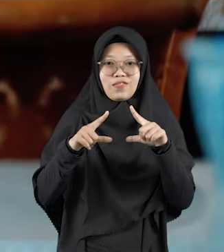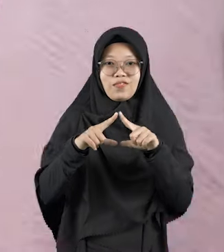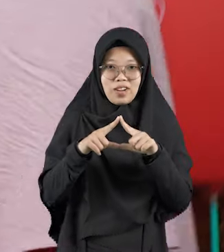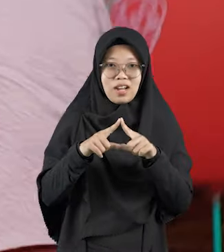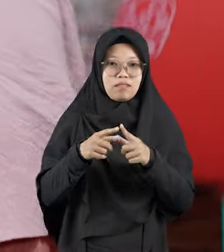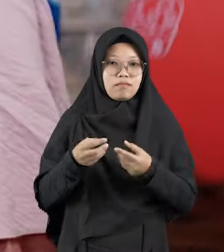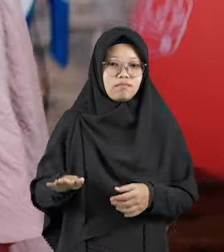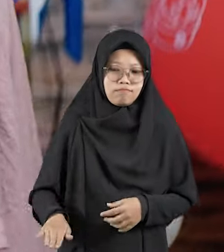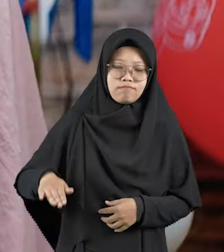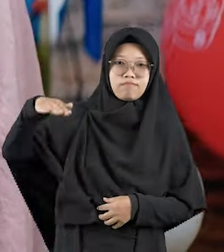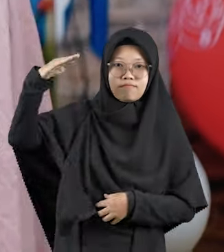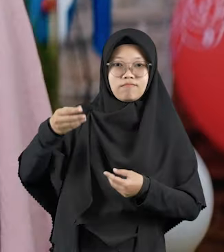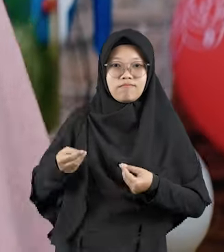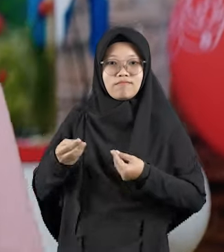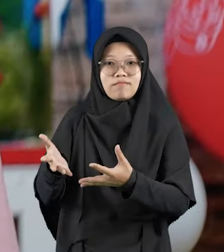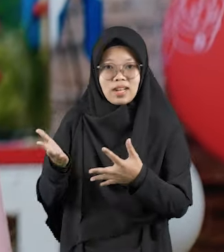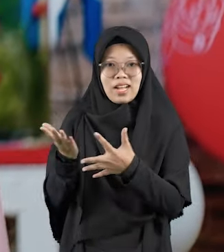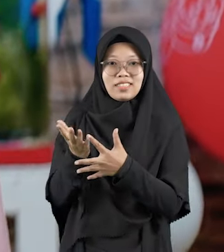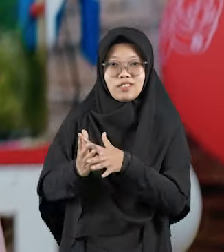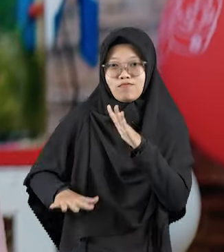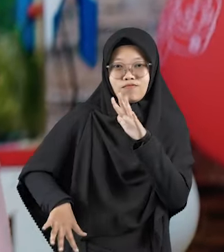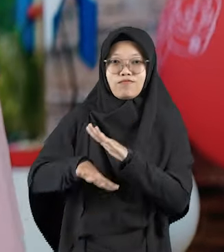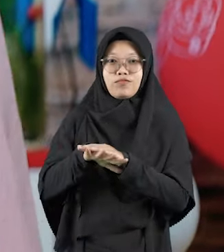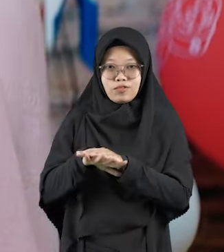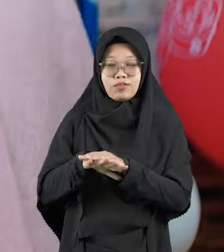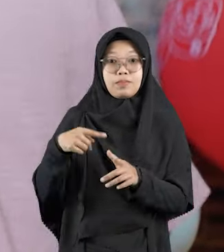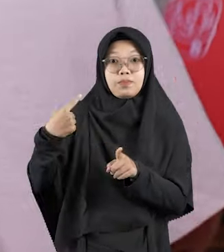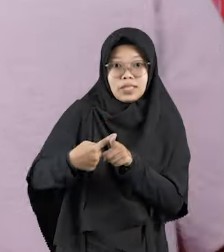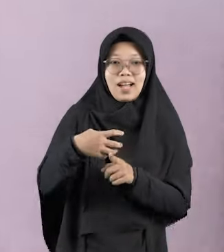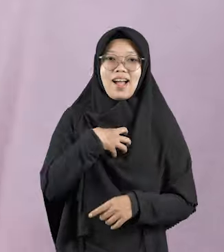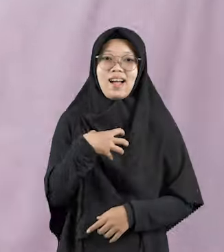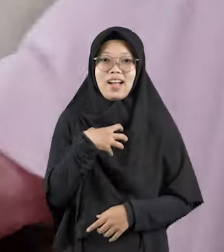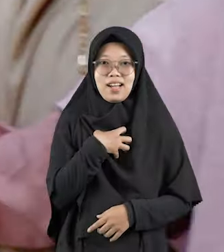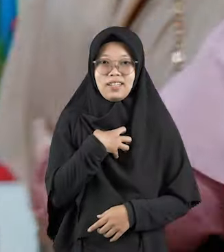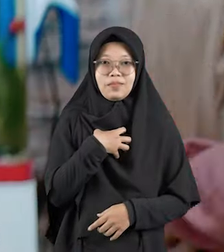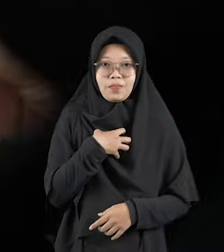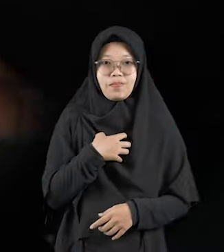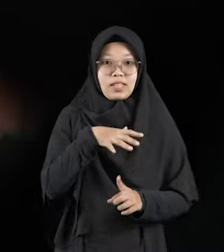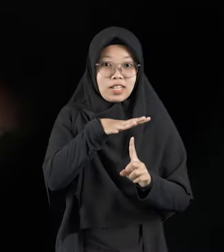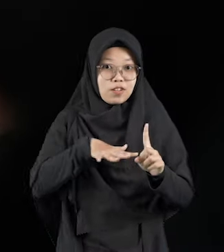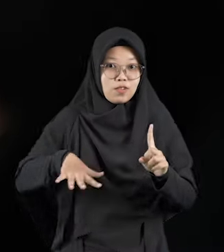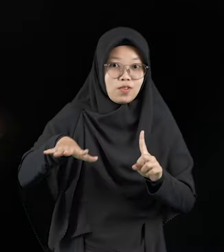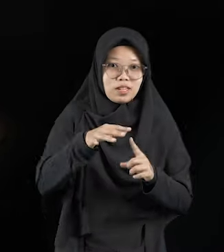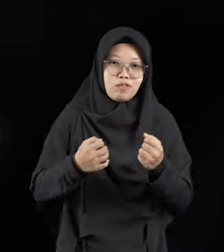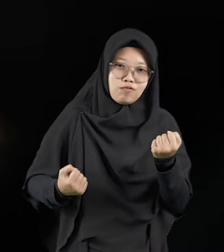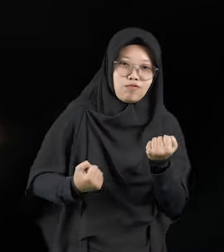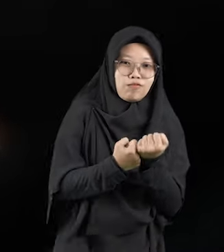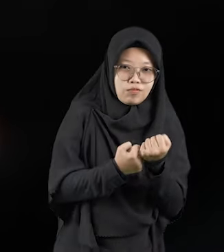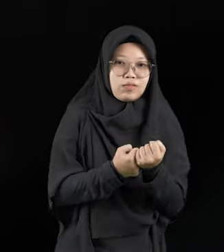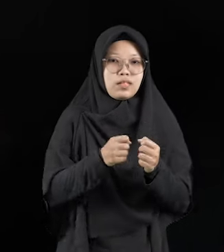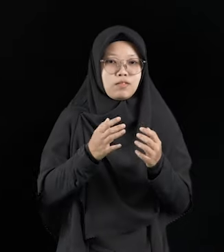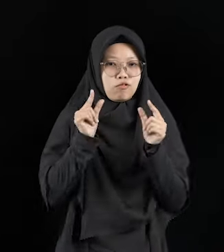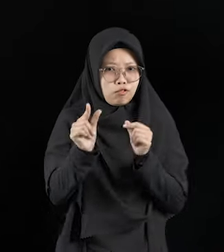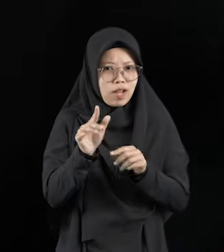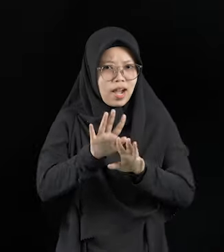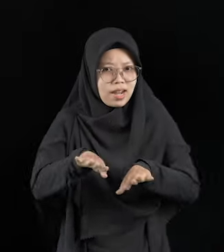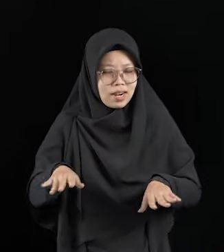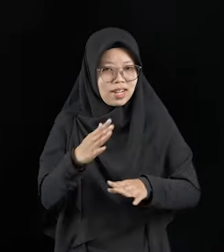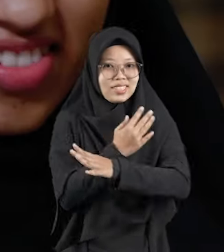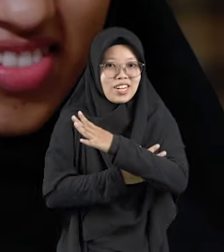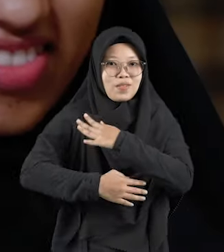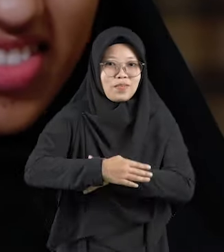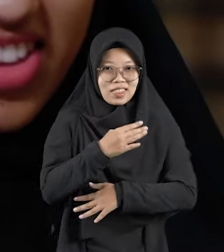tuanya, agar Syifa mendapatkan akses penuh terhadap tumbuh kembang dan hak-haknya. Lingkungan yang mendukung